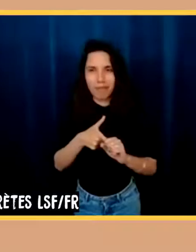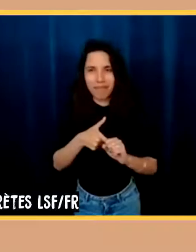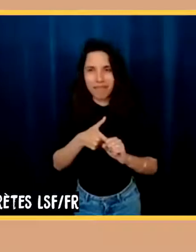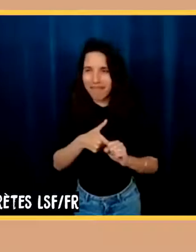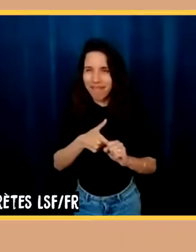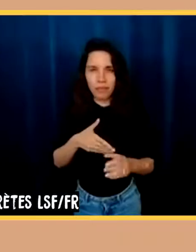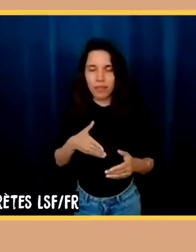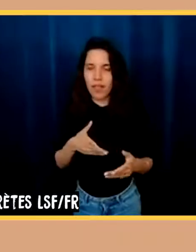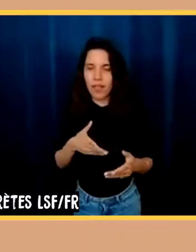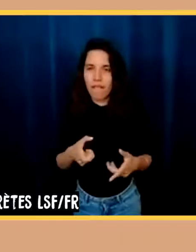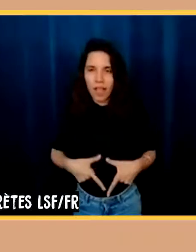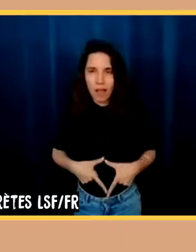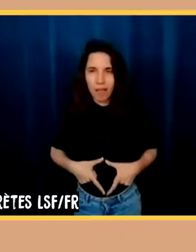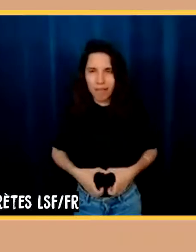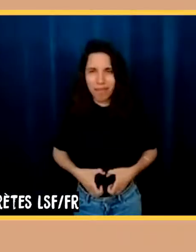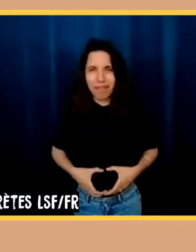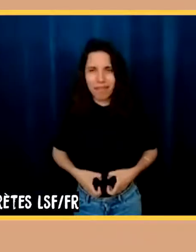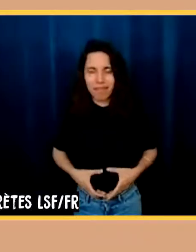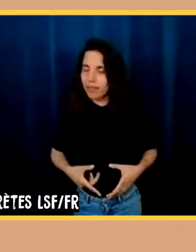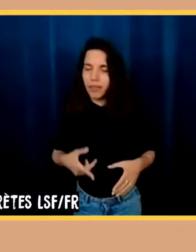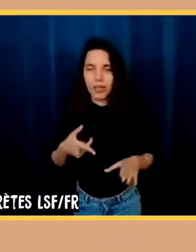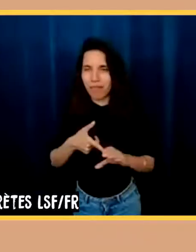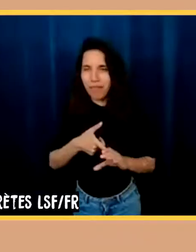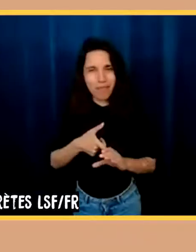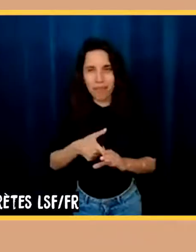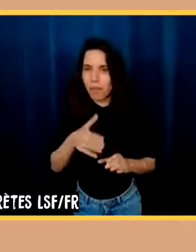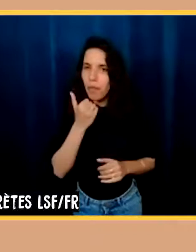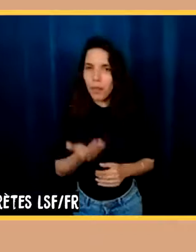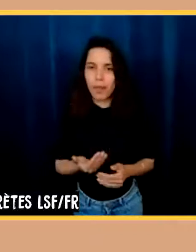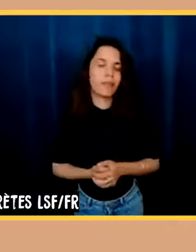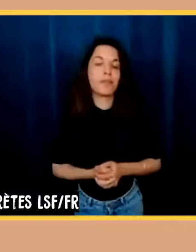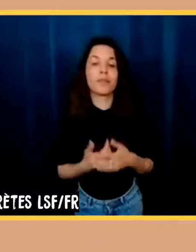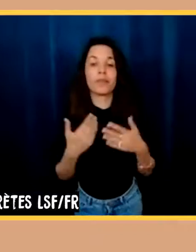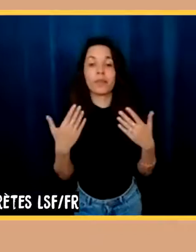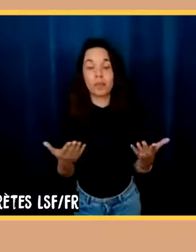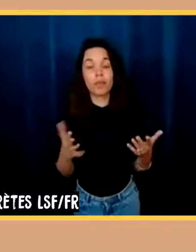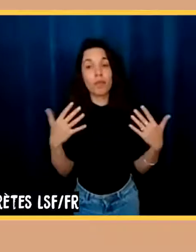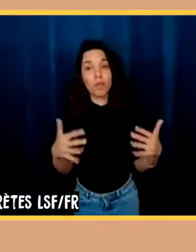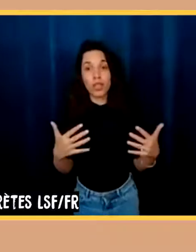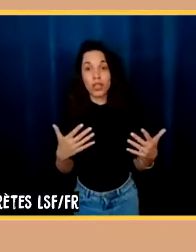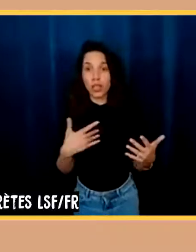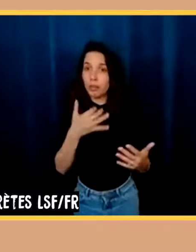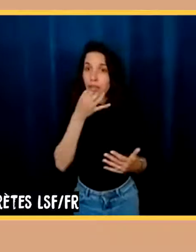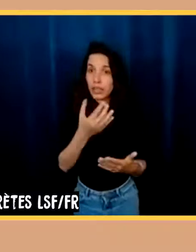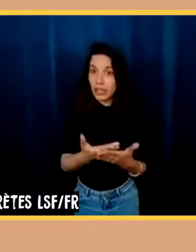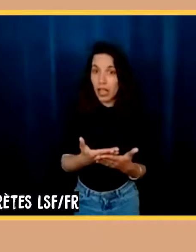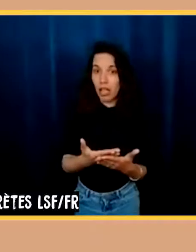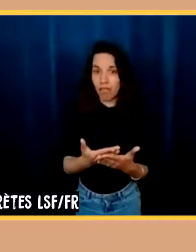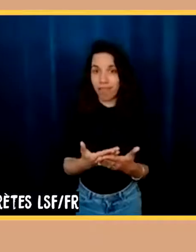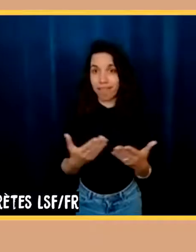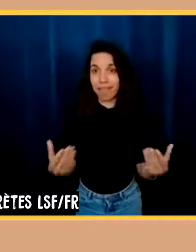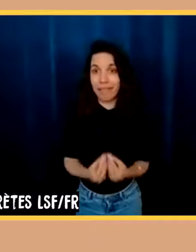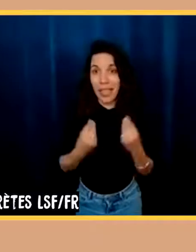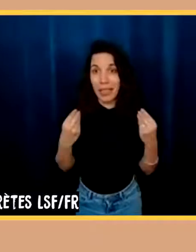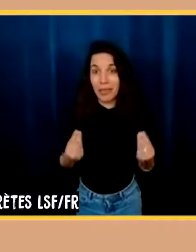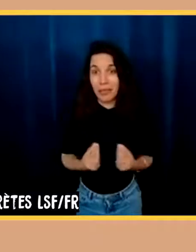de contractions involontaires des muscles du périnée. Déjà, de ce point-là, quand on expose ça comme ça, on va se rendre compte que, malheureusement, beaucoup